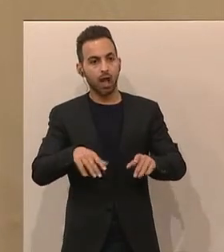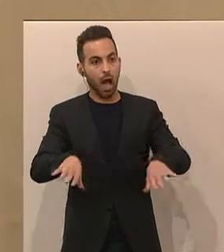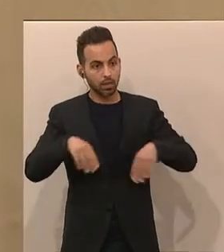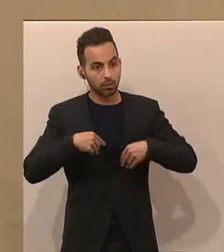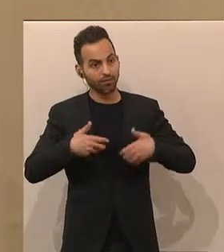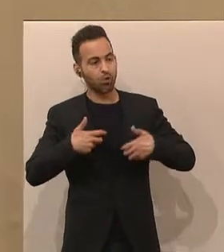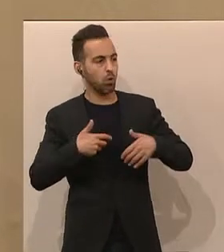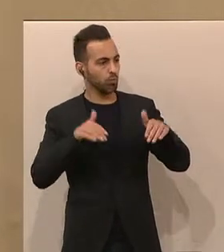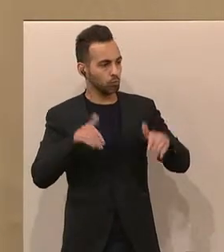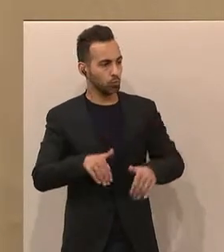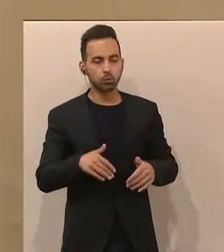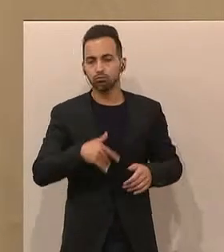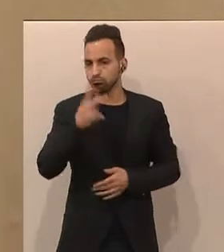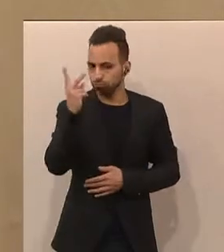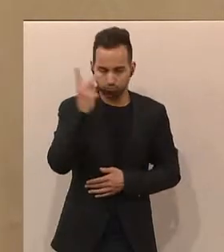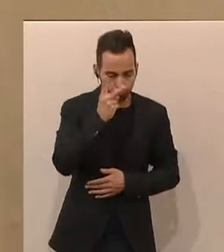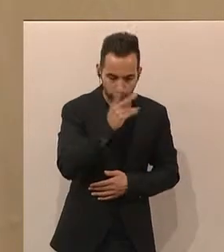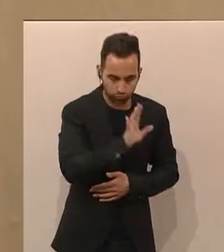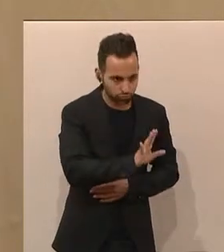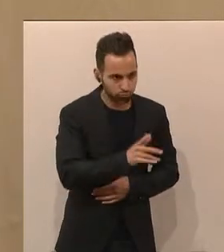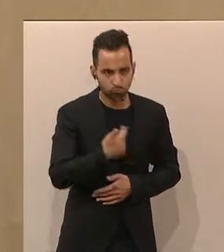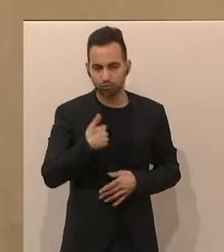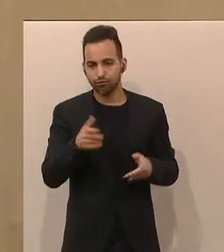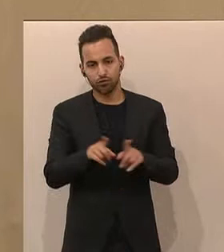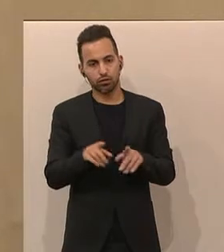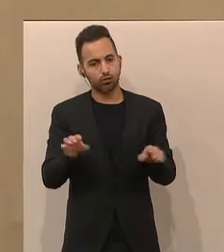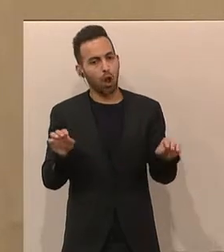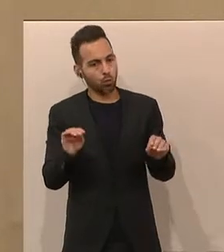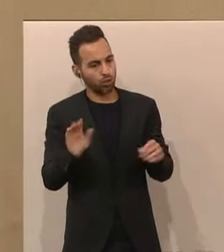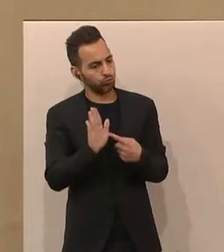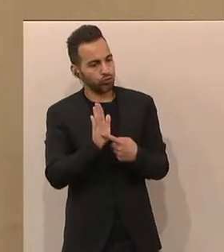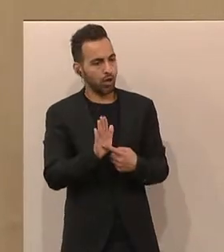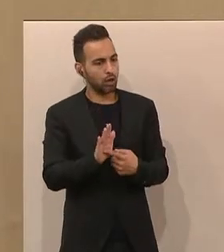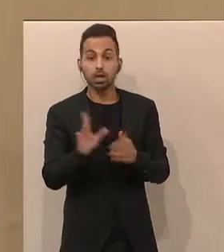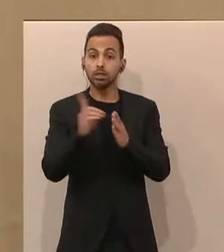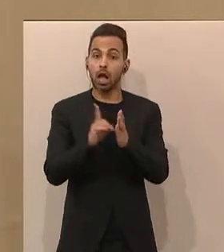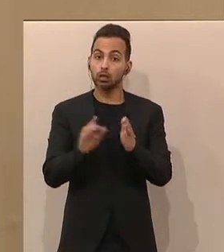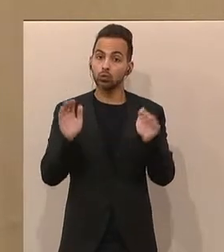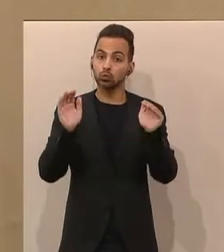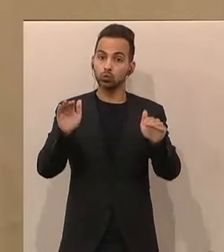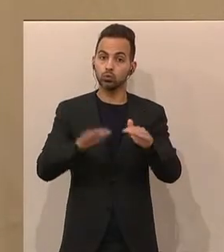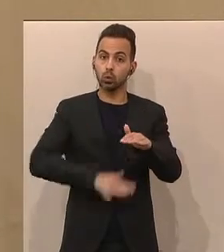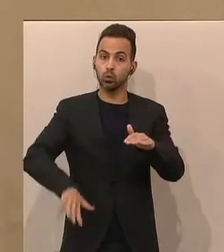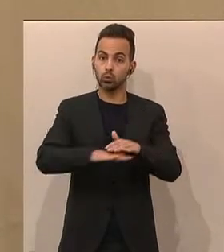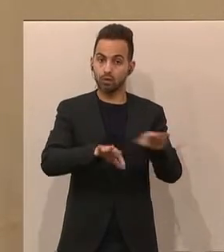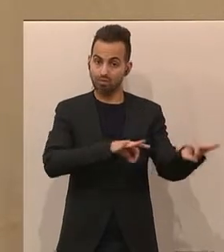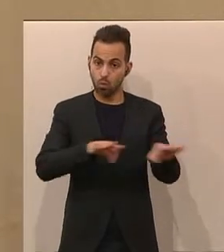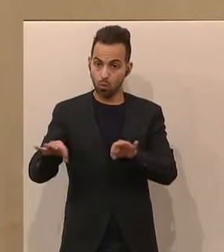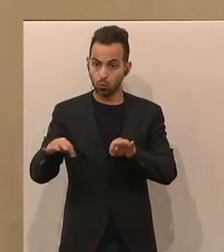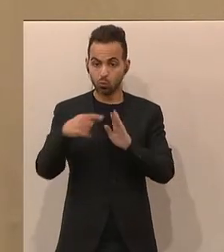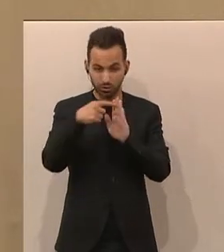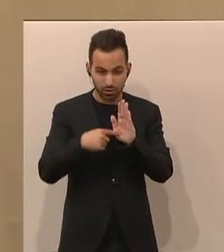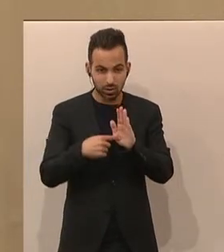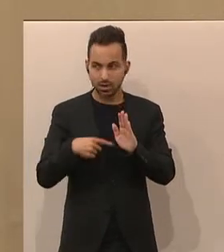Ja, da bin ich durchaus sehr authentisch. Diese Datenschutzgrundverordnung hat uns hier doch